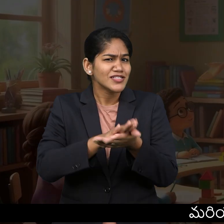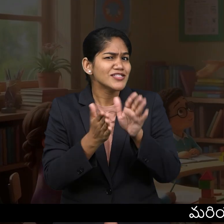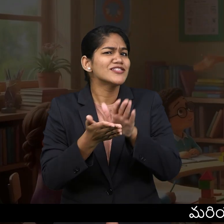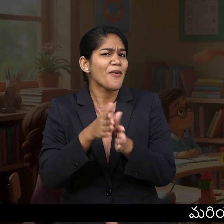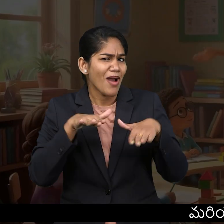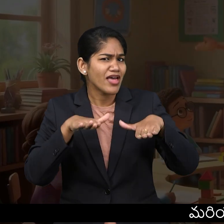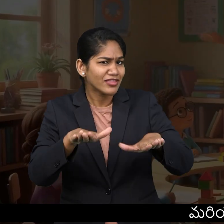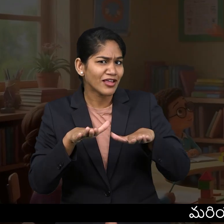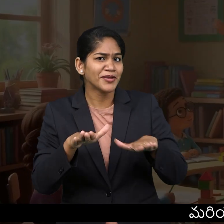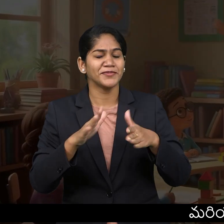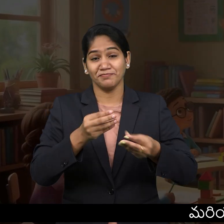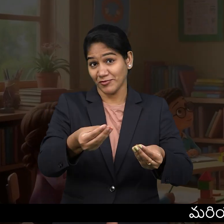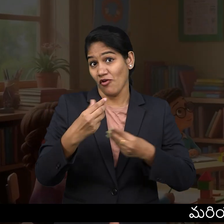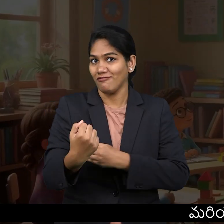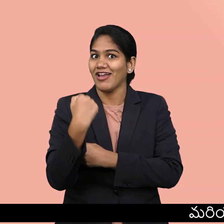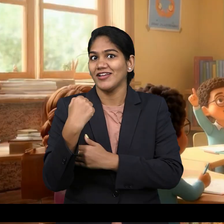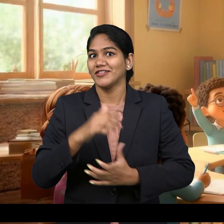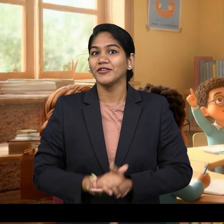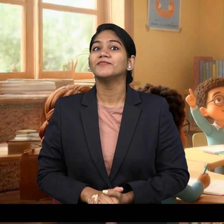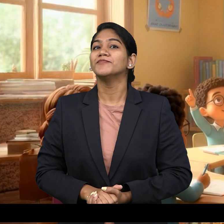మరియు చపాతీ వంటివి.